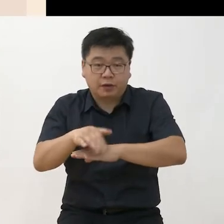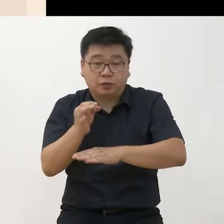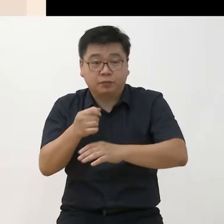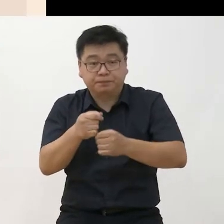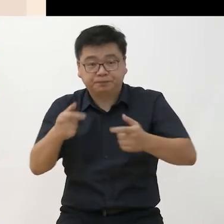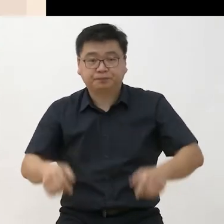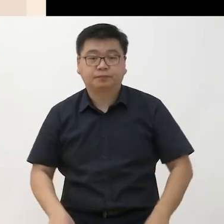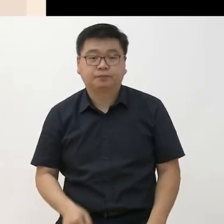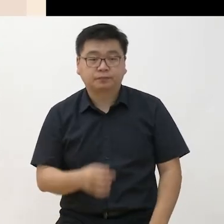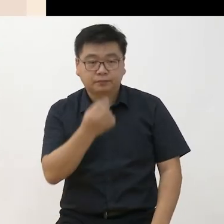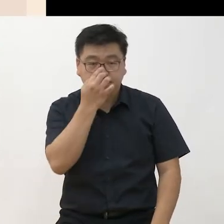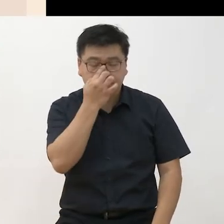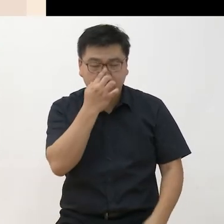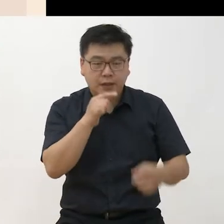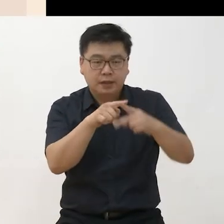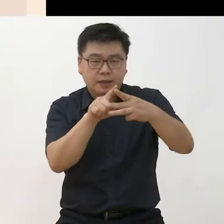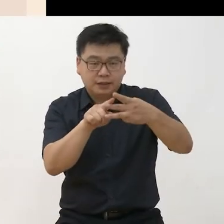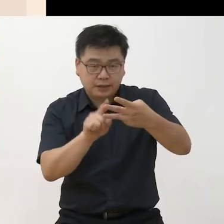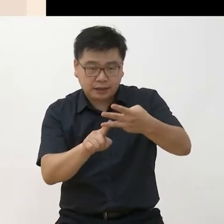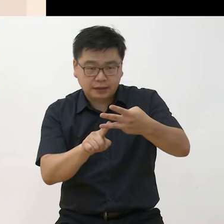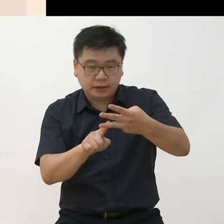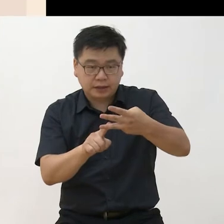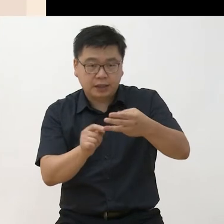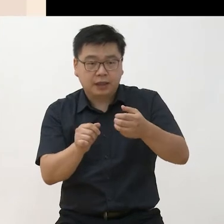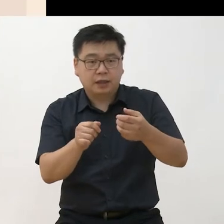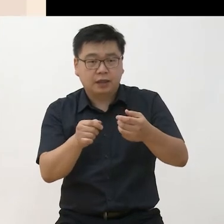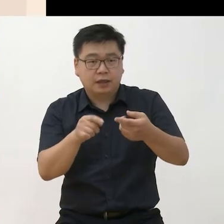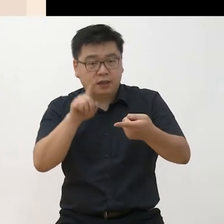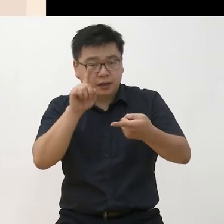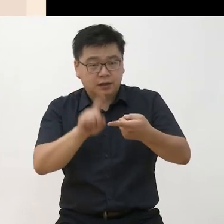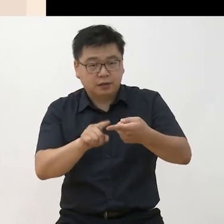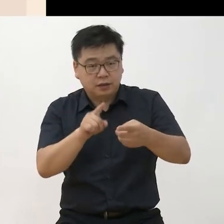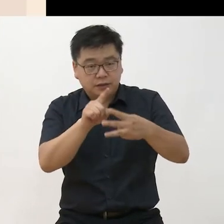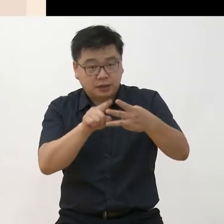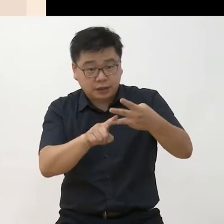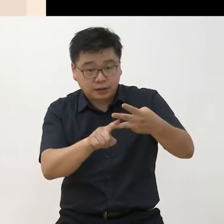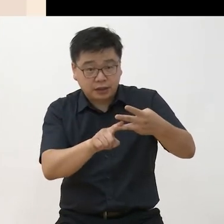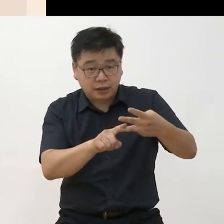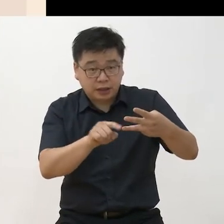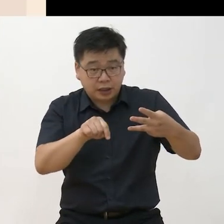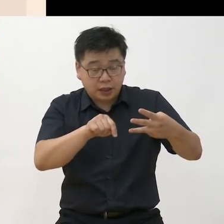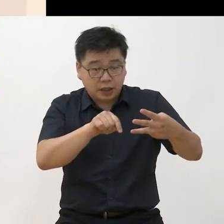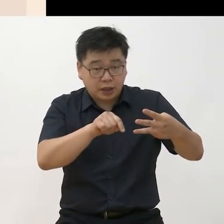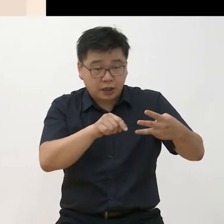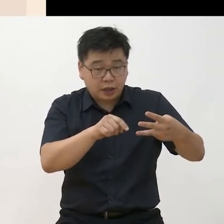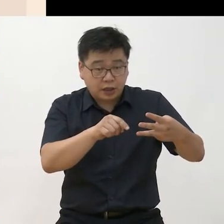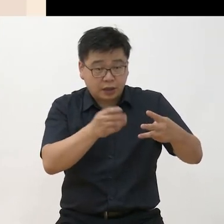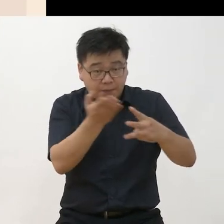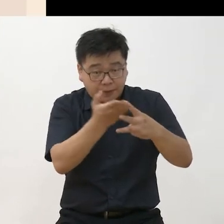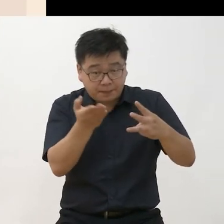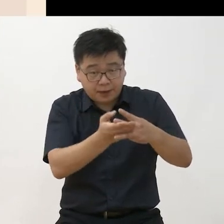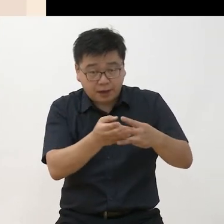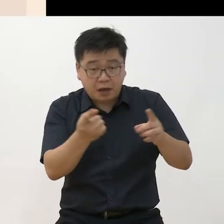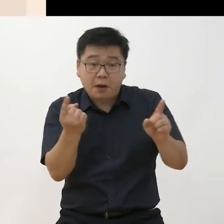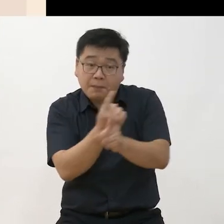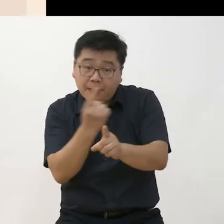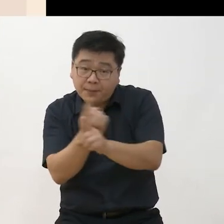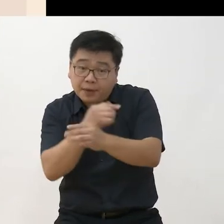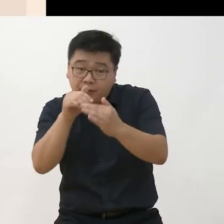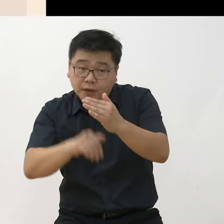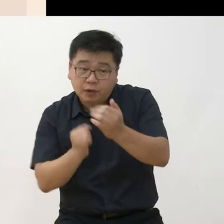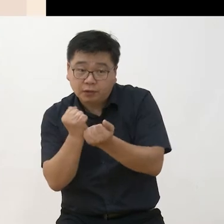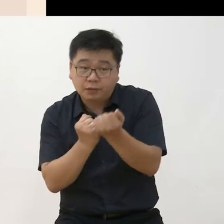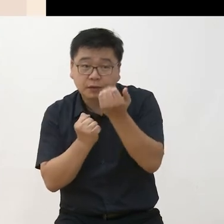이 말씀드린 기조에 따라서 정시 공모 4개 사업 개선된 내용을 위주로 간략하게 설명을 좀 드리도록